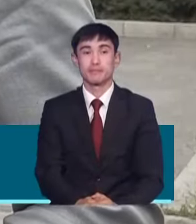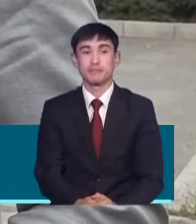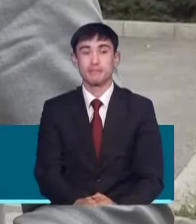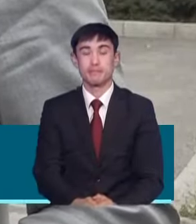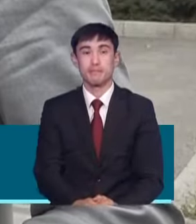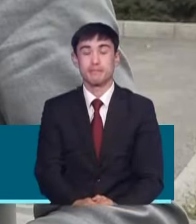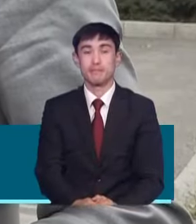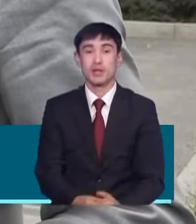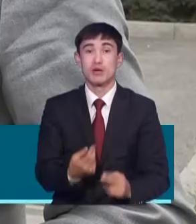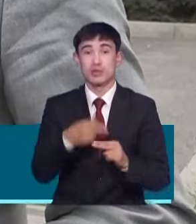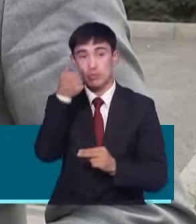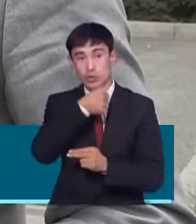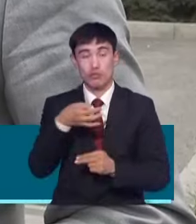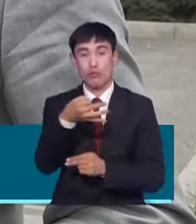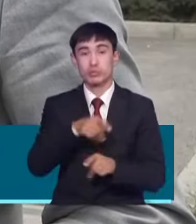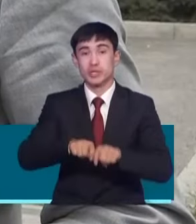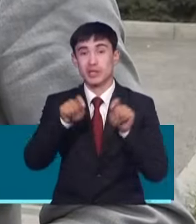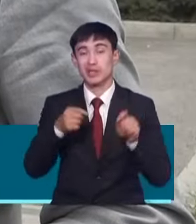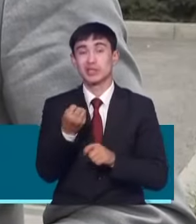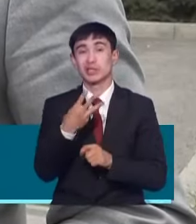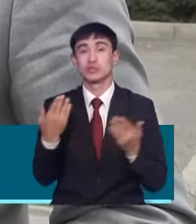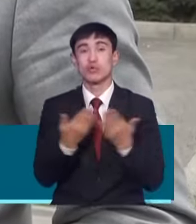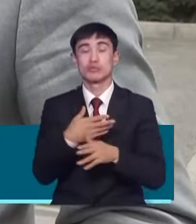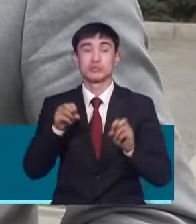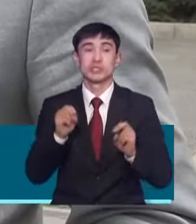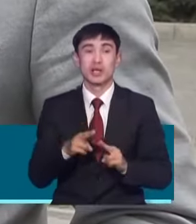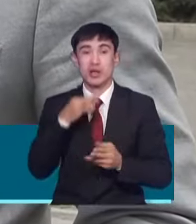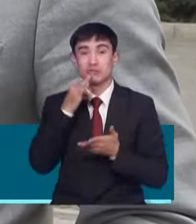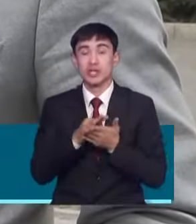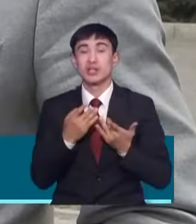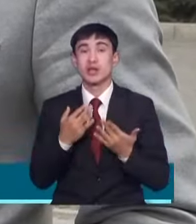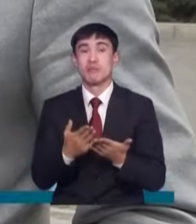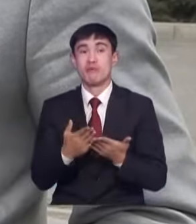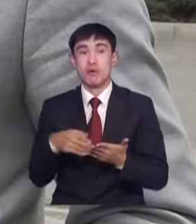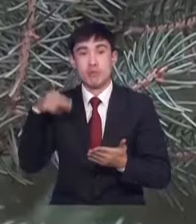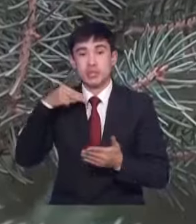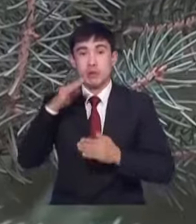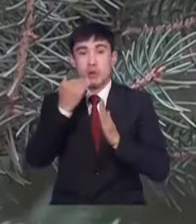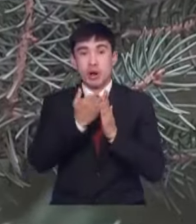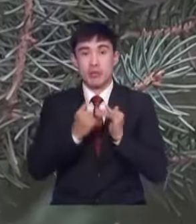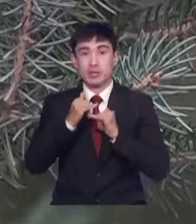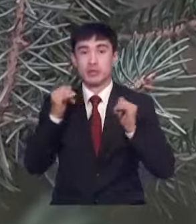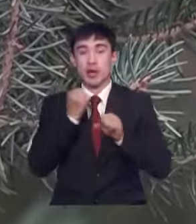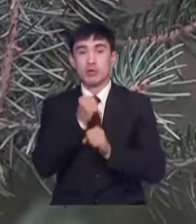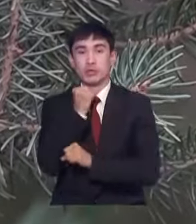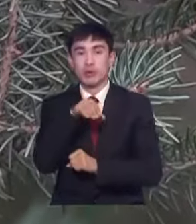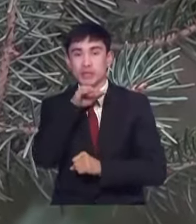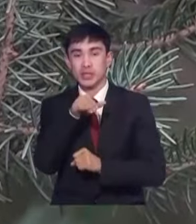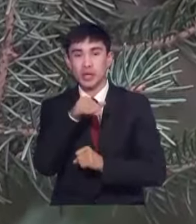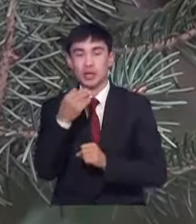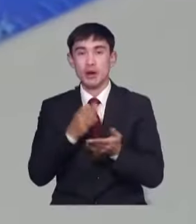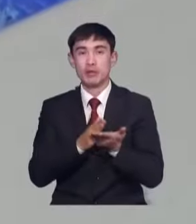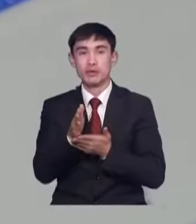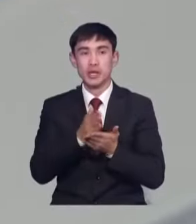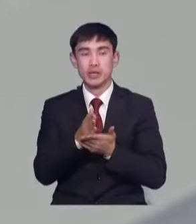будущего в этом году в области открылись 13 новых специальностей отвечающих требованиям президентской программы развития рабочих профессий в том числе и по